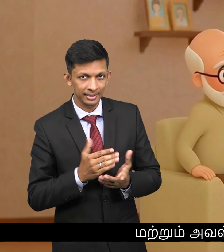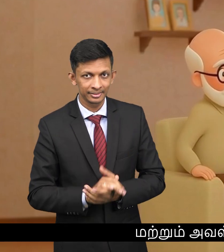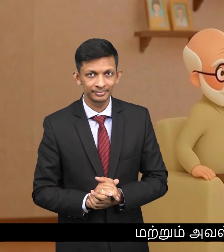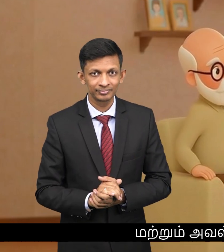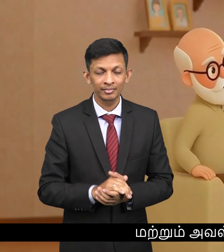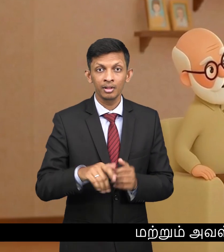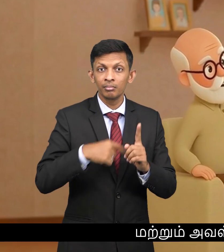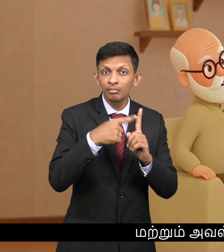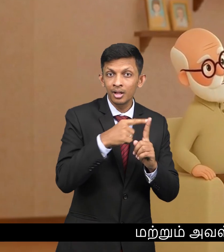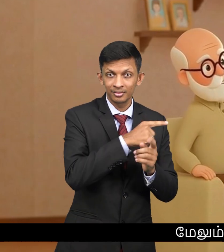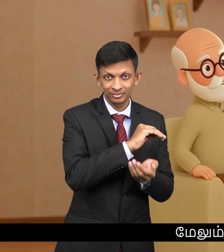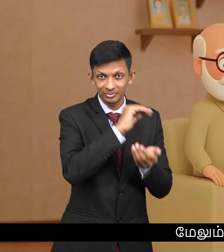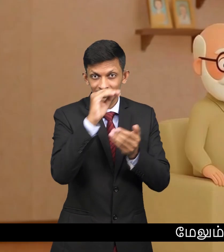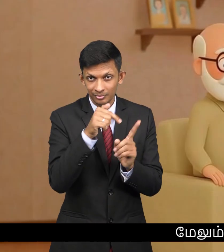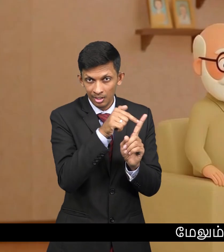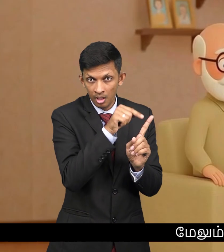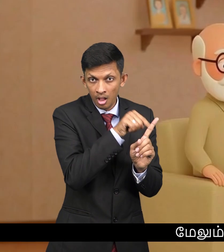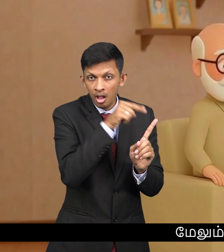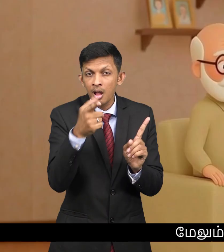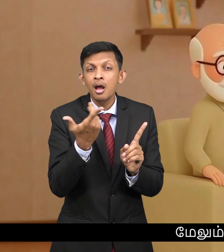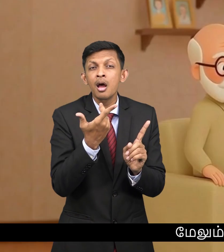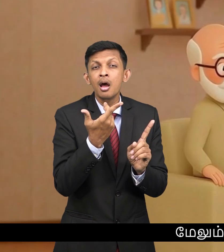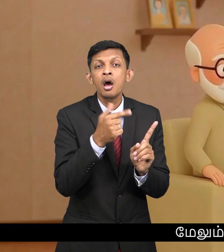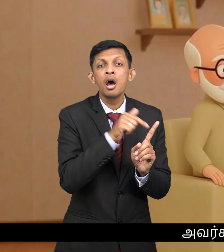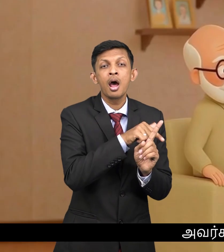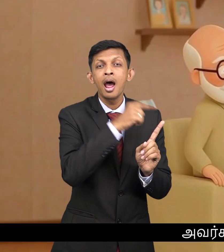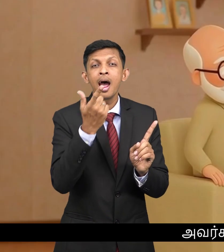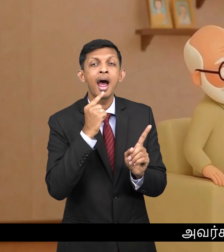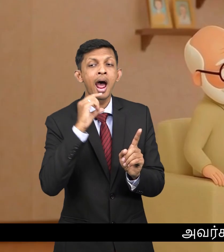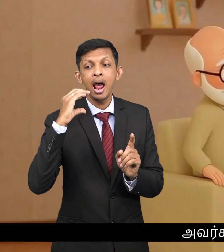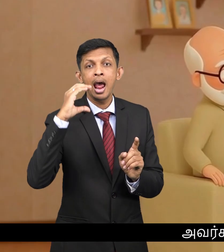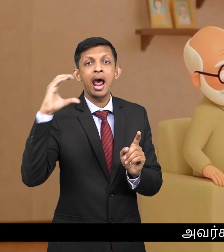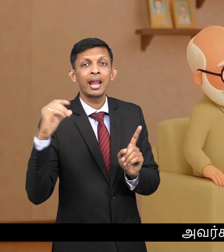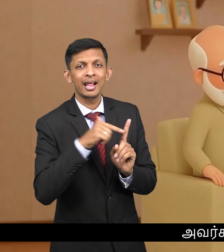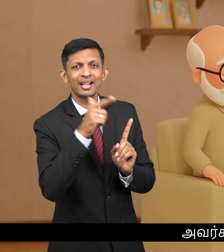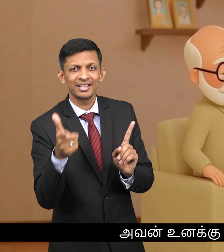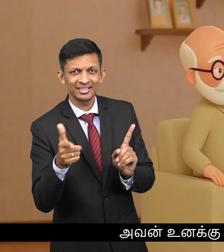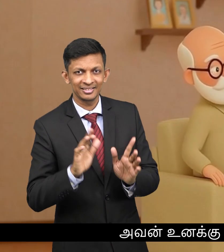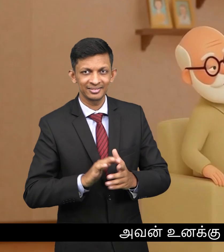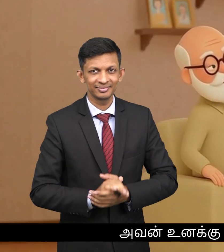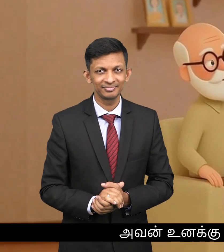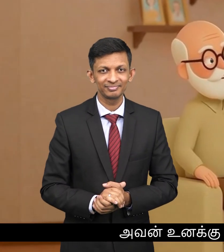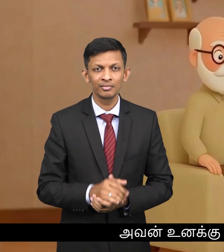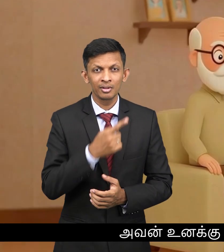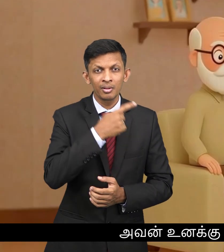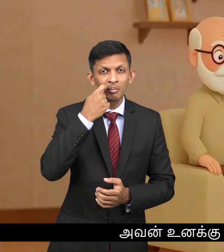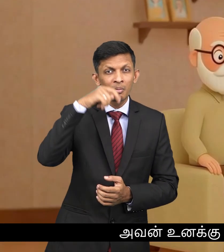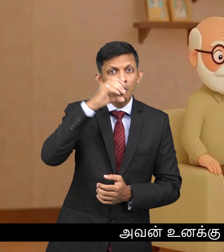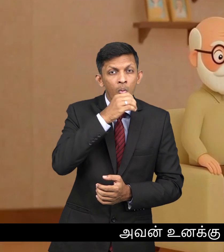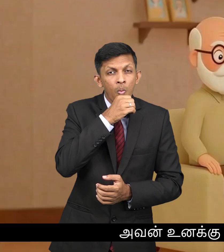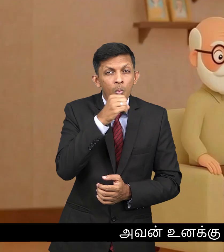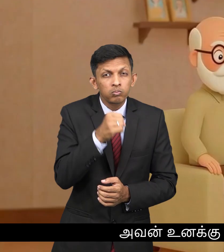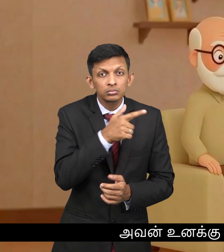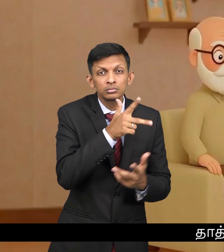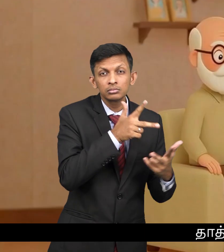உன் அத்தை ஆவாள். மேலும் அந்த சிறுவன் அவர்களுடைய மகன். அவன் உனக்கு சித்தப்பா